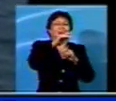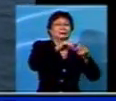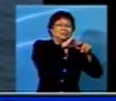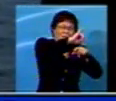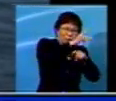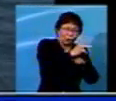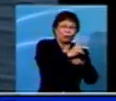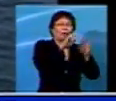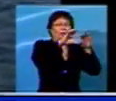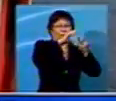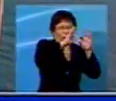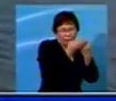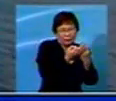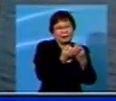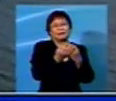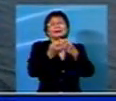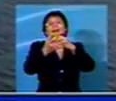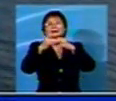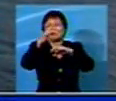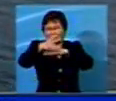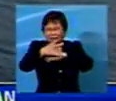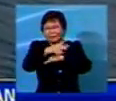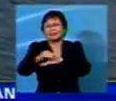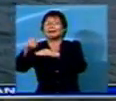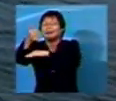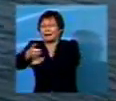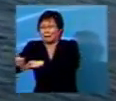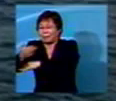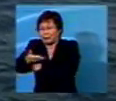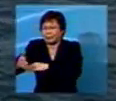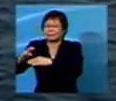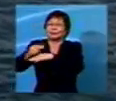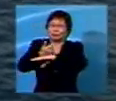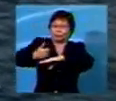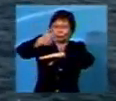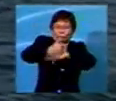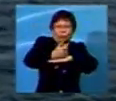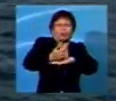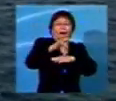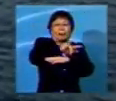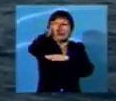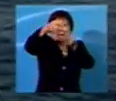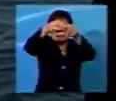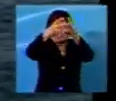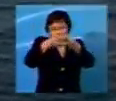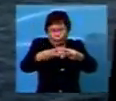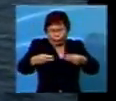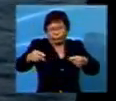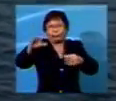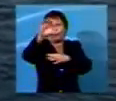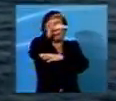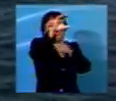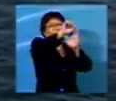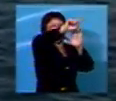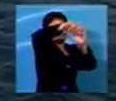teknikal dan jawatankuasa penggunaan aset ditubuhkan pesawat MH370 dilaporkan hilang dari imbasan Radar semasa